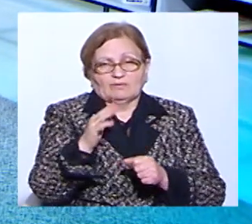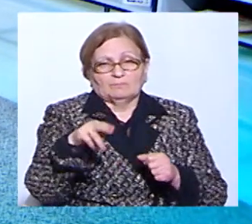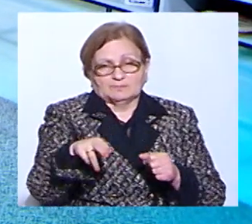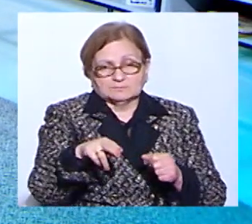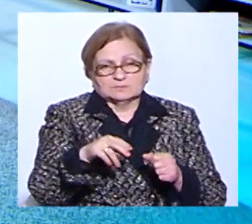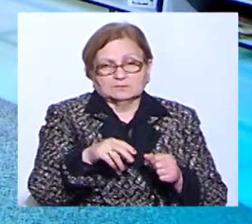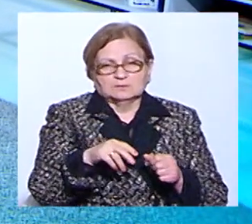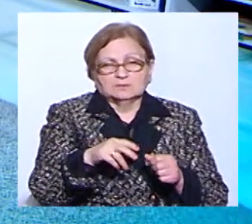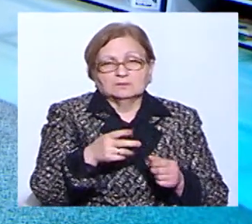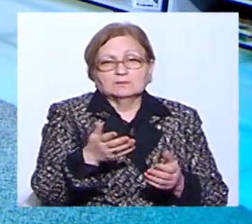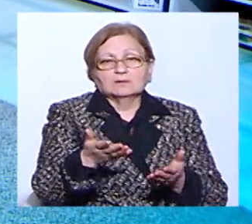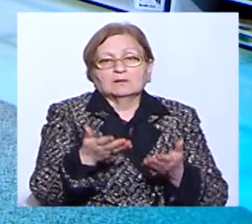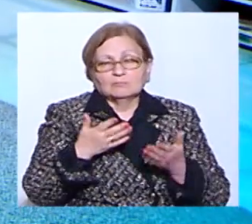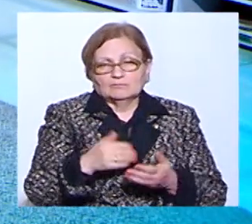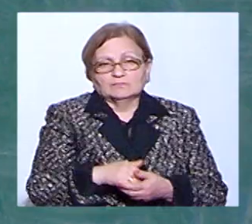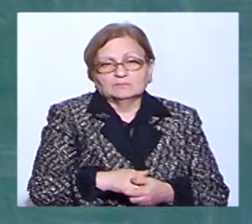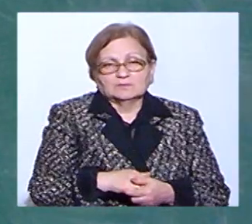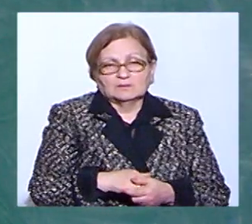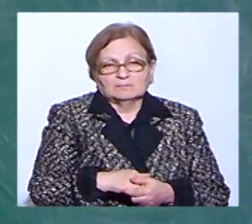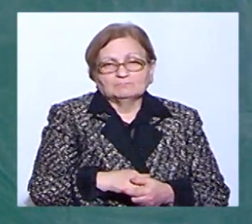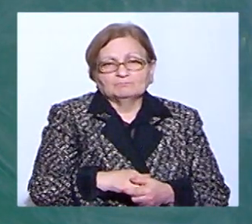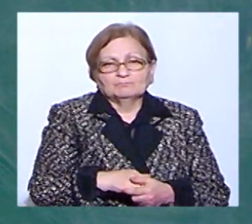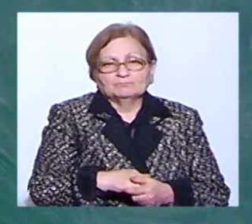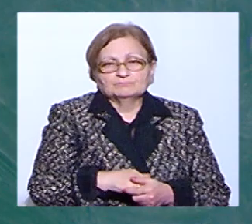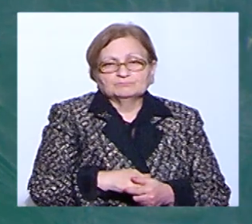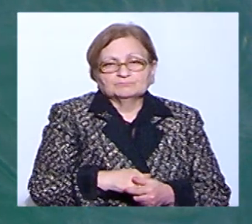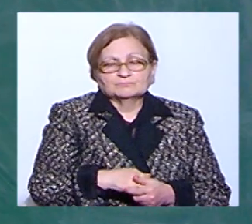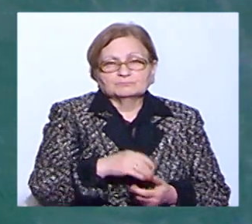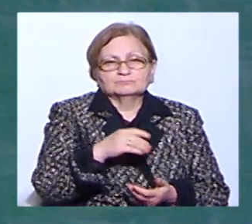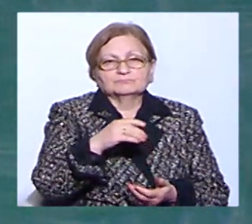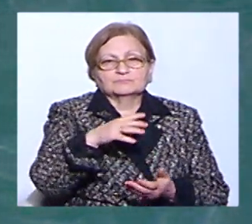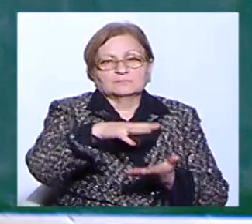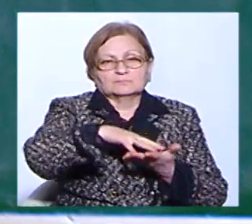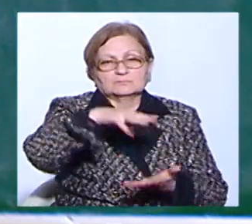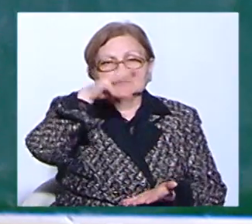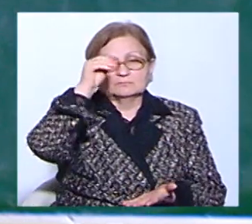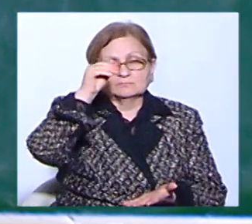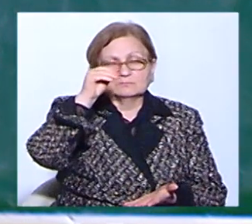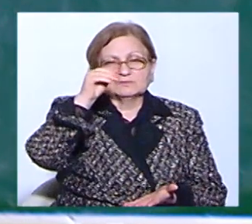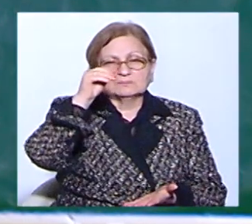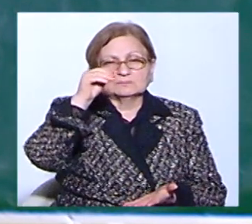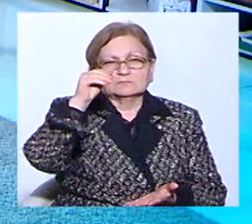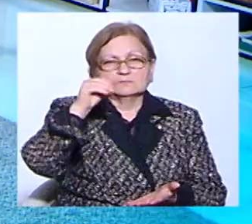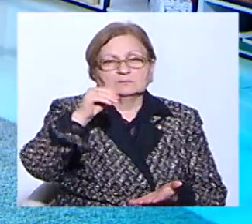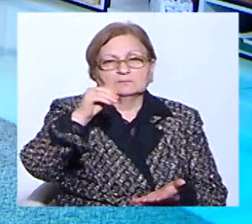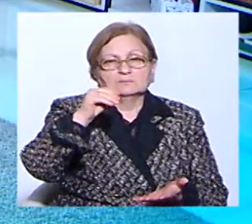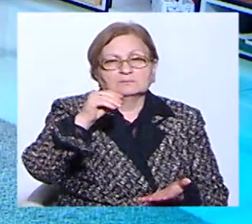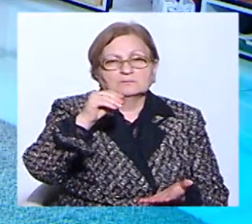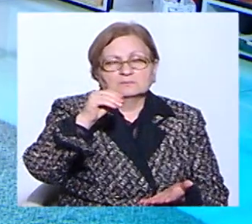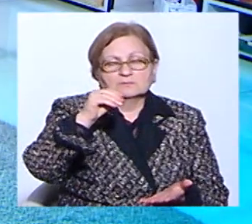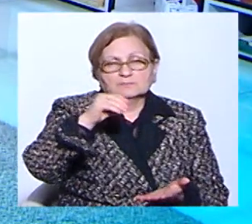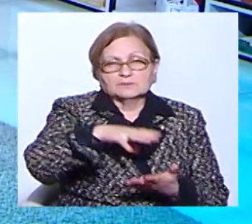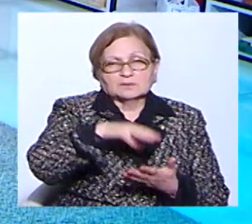და გამოგდის შემდეგი რამ. პირამიდის მოცულობა, რადგან ჩვენ ვიცით, აი აქ სად არის ეს ჯვარი.